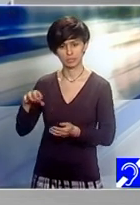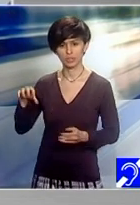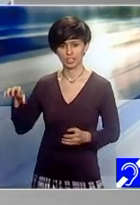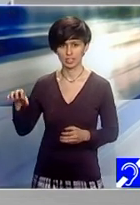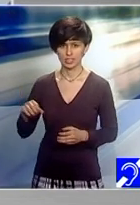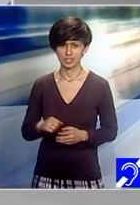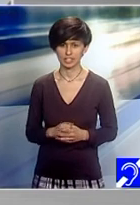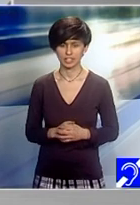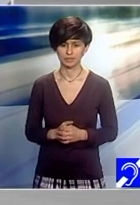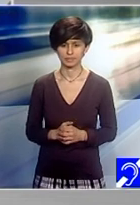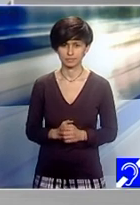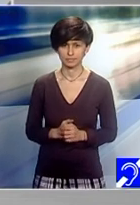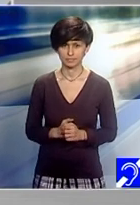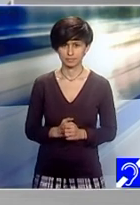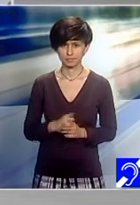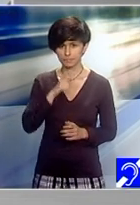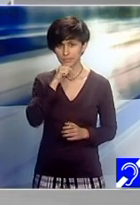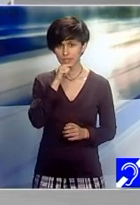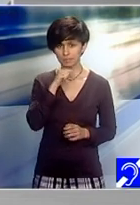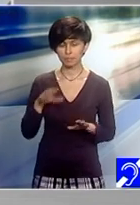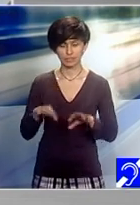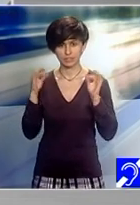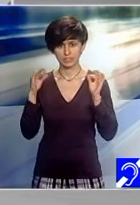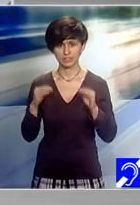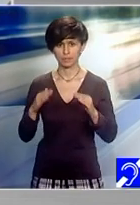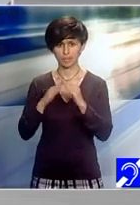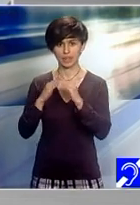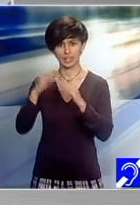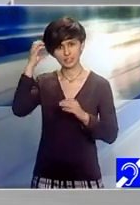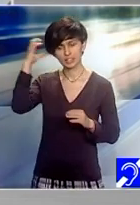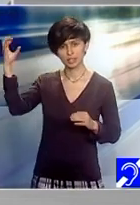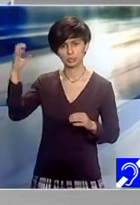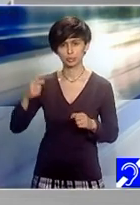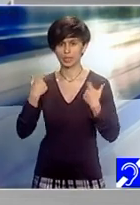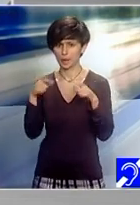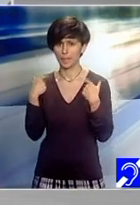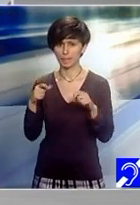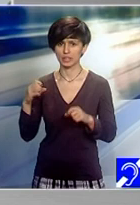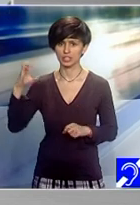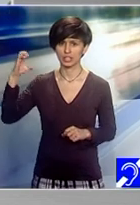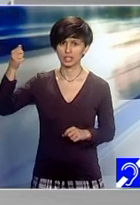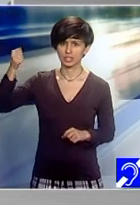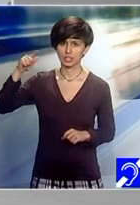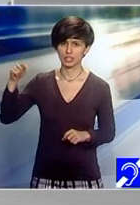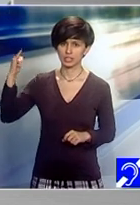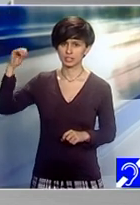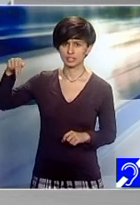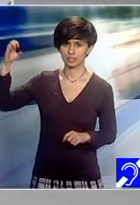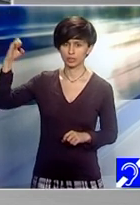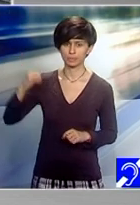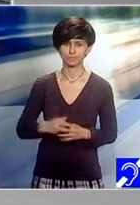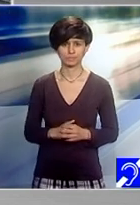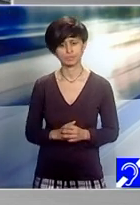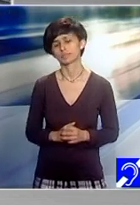în loc strâmt. Așa. Unde vă găsesc? Casa de cultură și casino și în parc. Dacă plouă în parc, ne vom muta în una din cele două. De joi sperăm să se